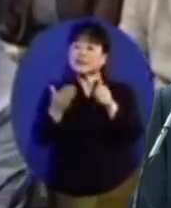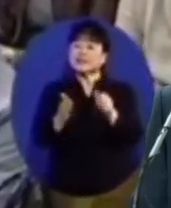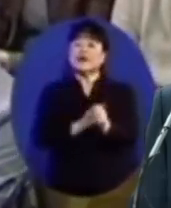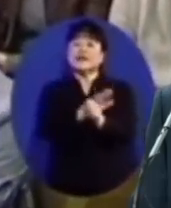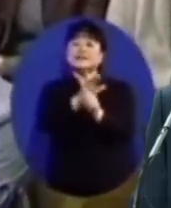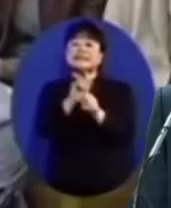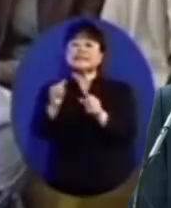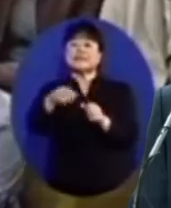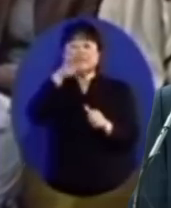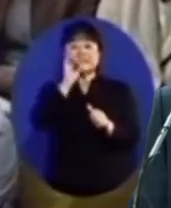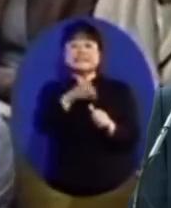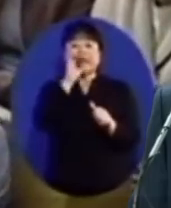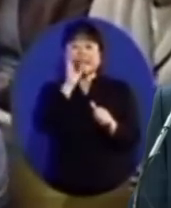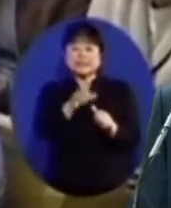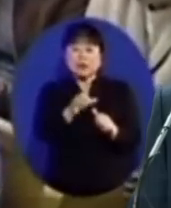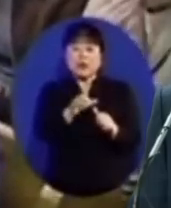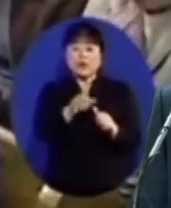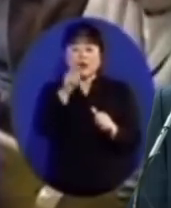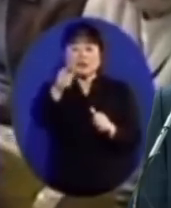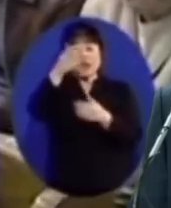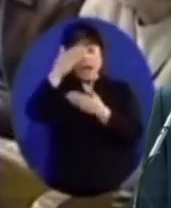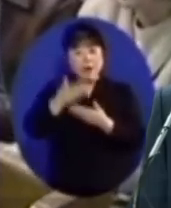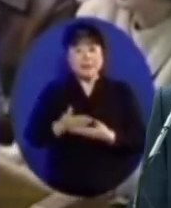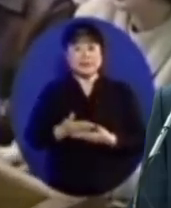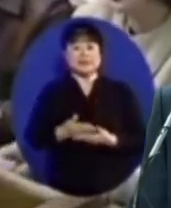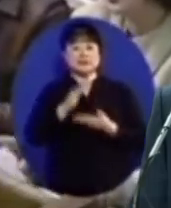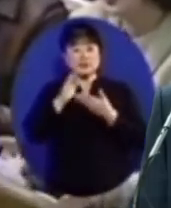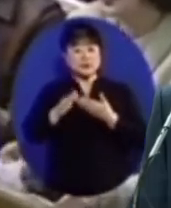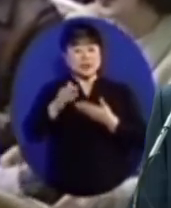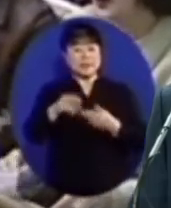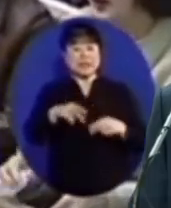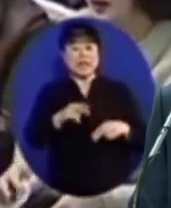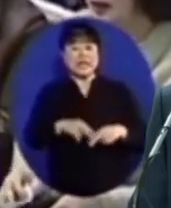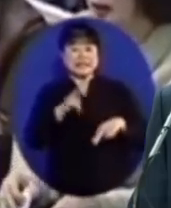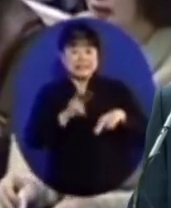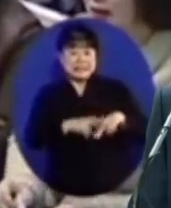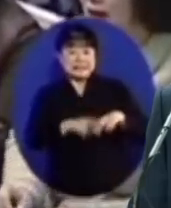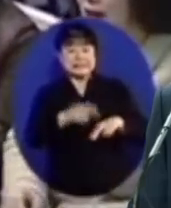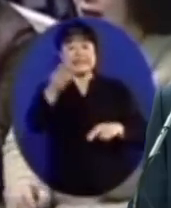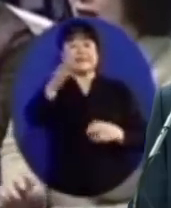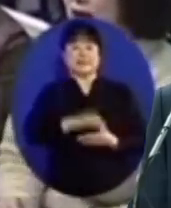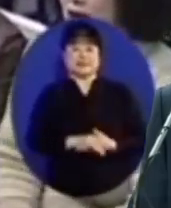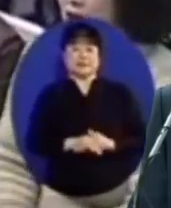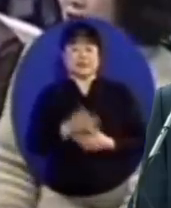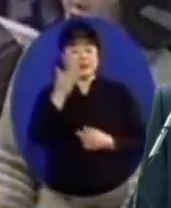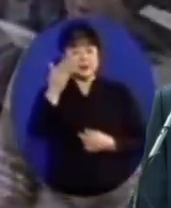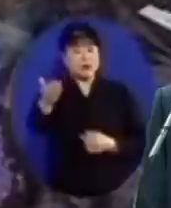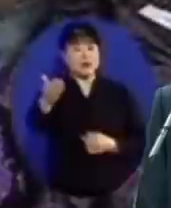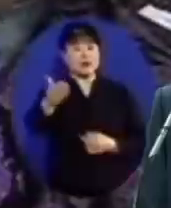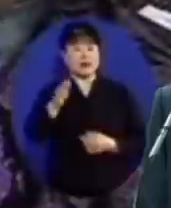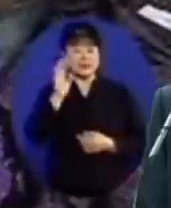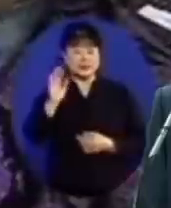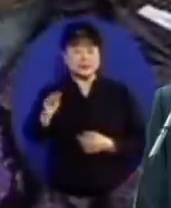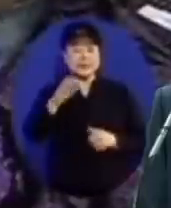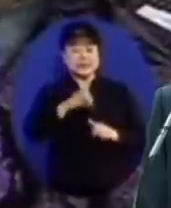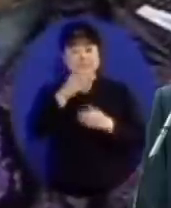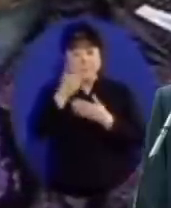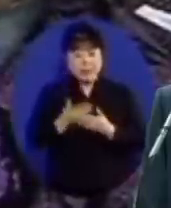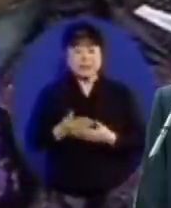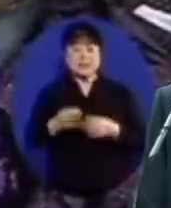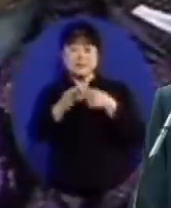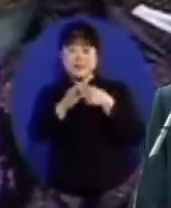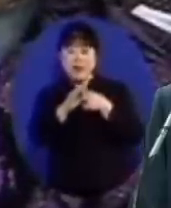사랑하는 자를 징계하시고 그가 받아들이시는 아들마다 채찍질하심이라 하였으니 너희가 참음은 징계를 받기